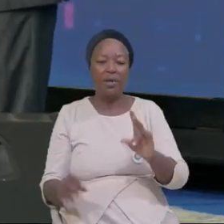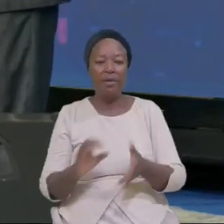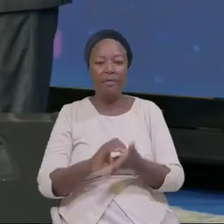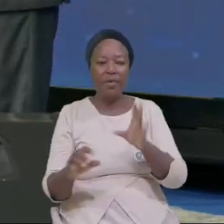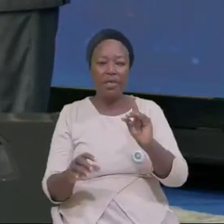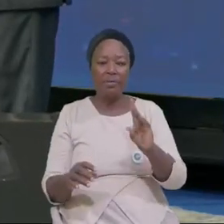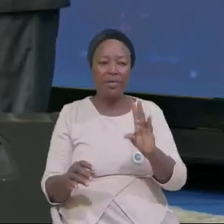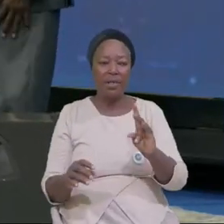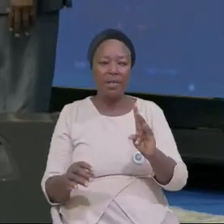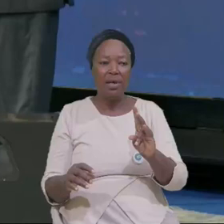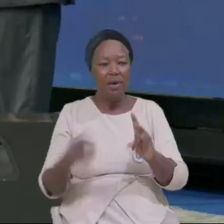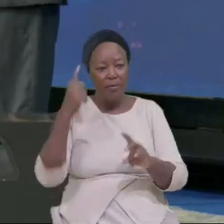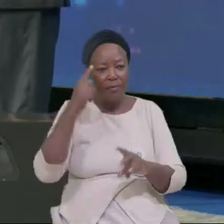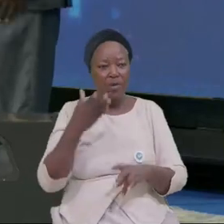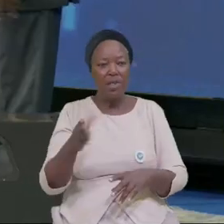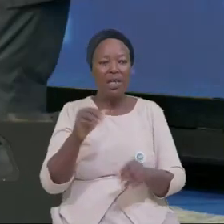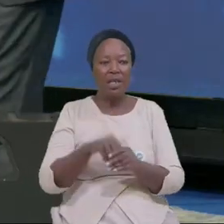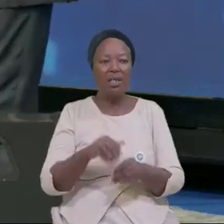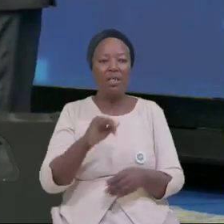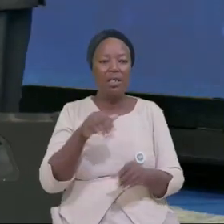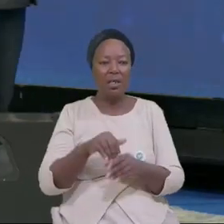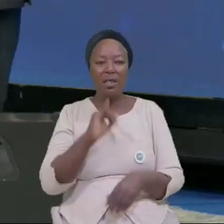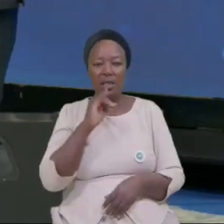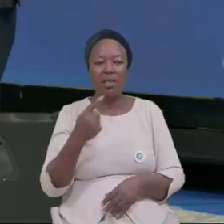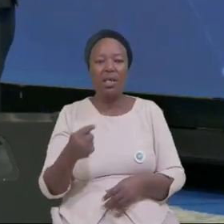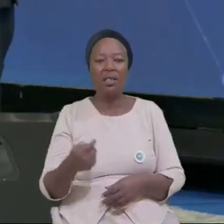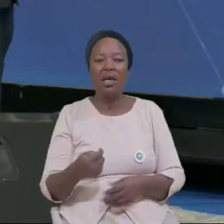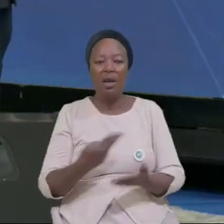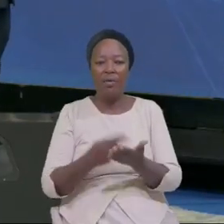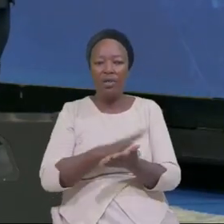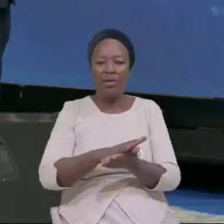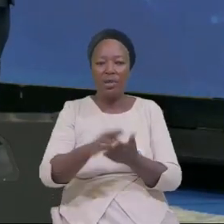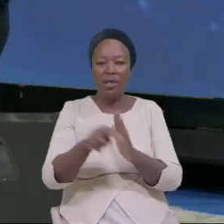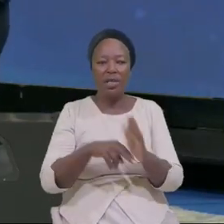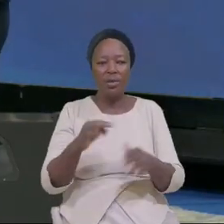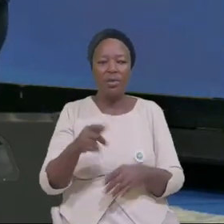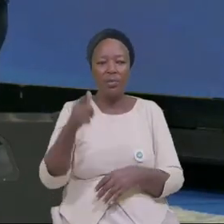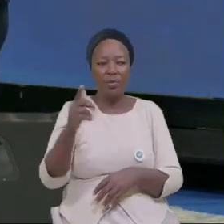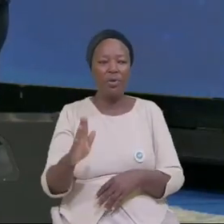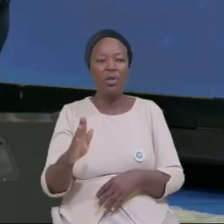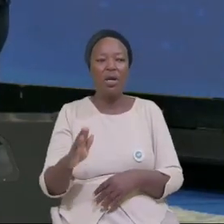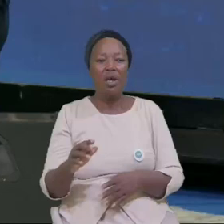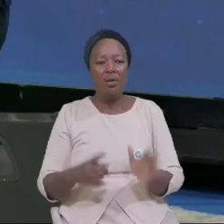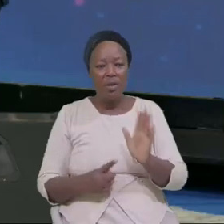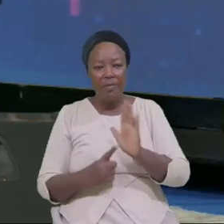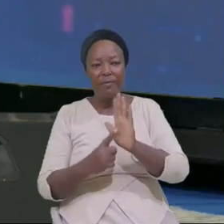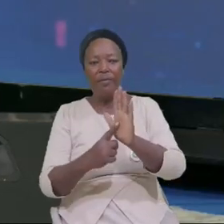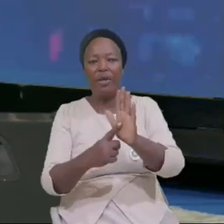Verset 17 dit, dans cet évangile, parce qu'en lui est révélée la justice de Dieu,